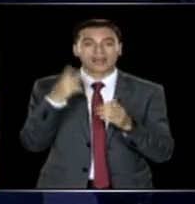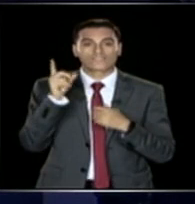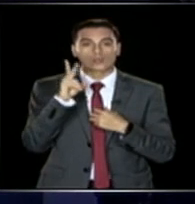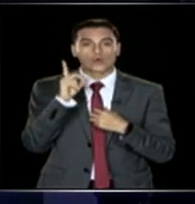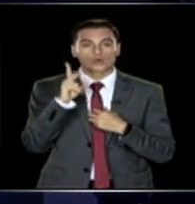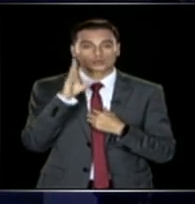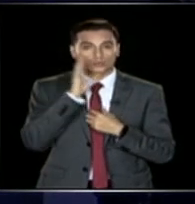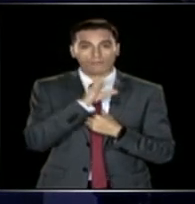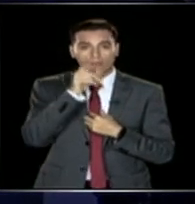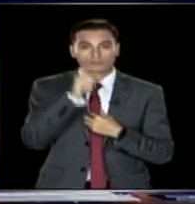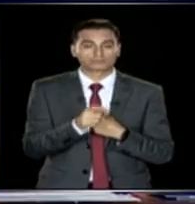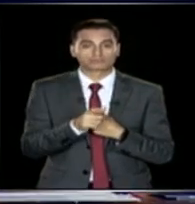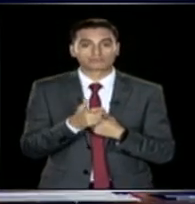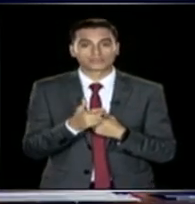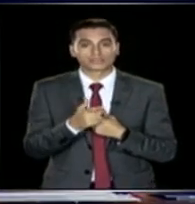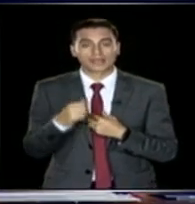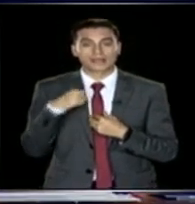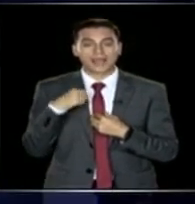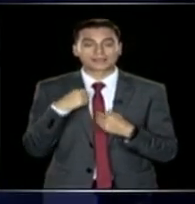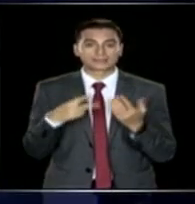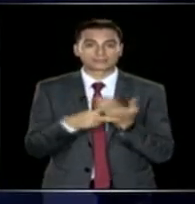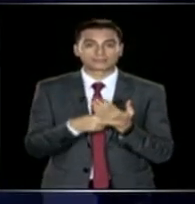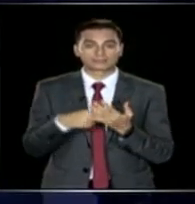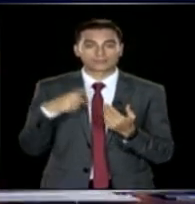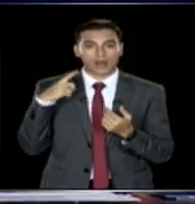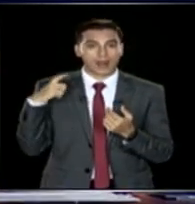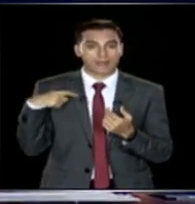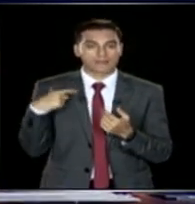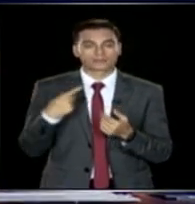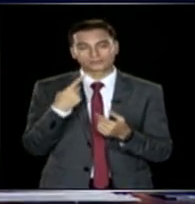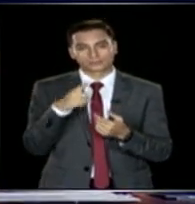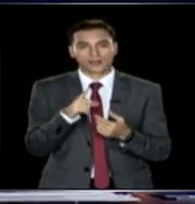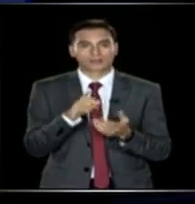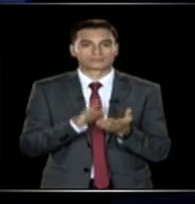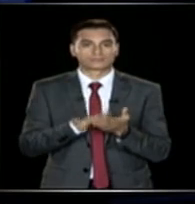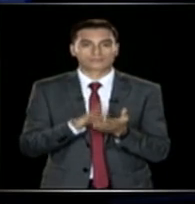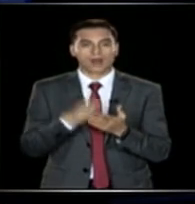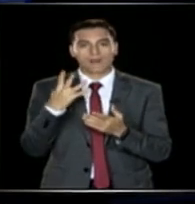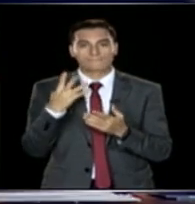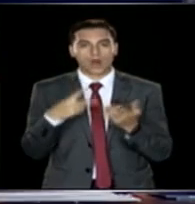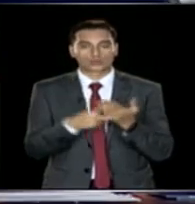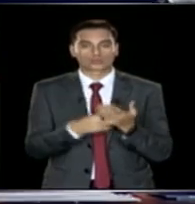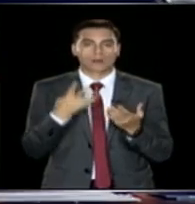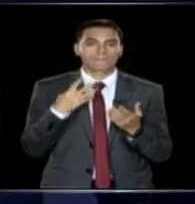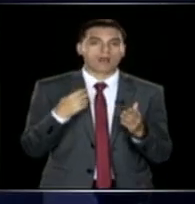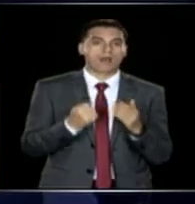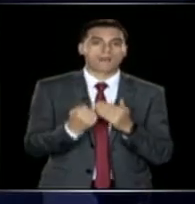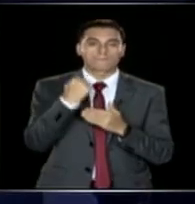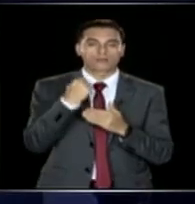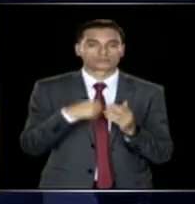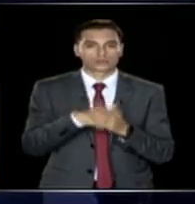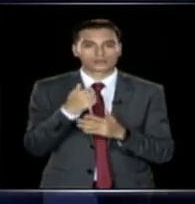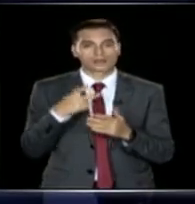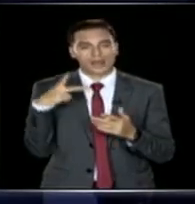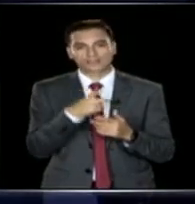2021؟ أربع مرات وصيف ألمانيا، وأربع مرات بطل، الهدف الثالث. برافو